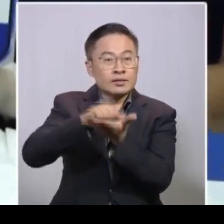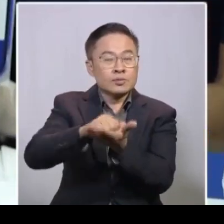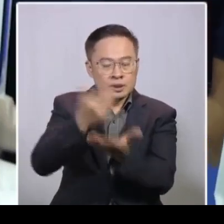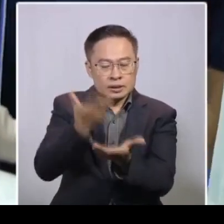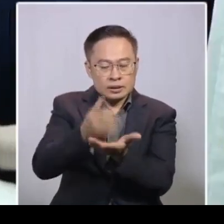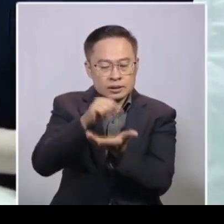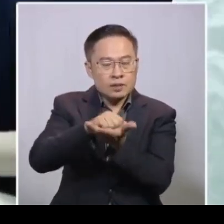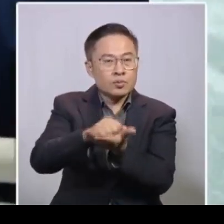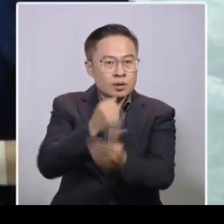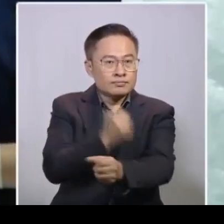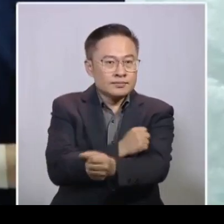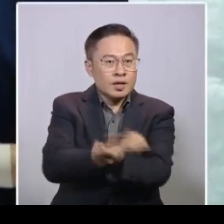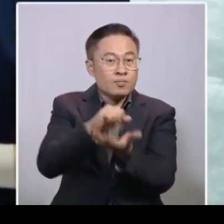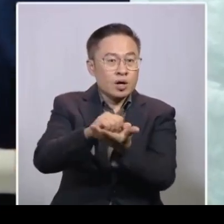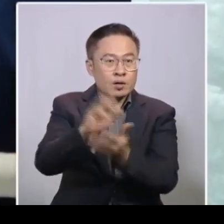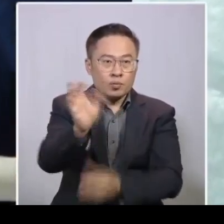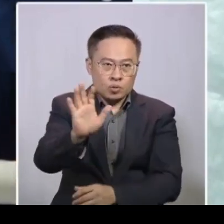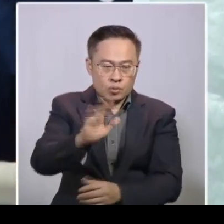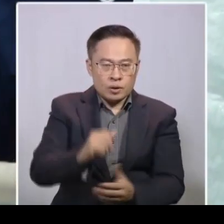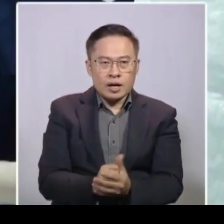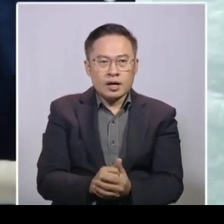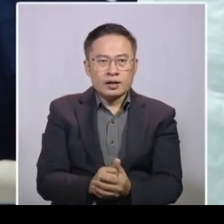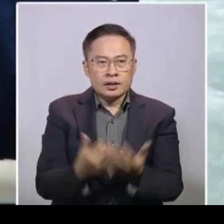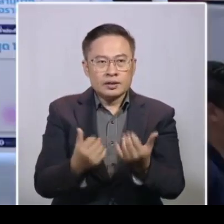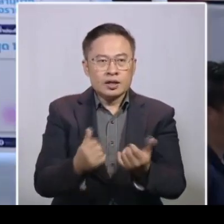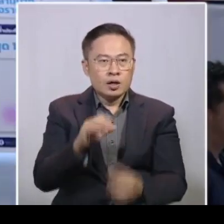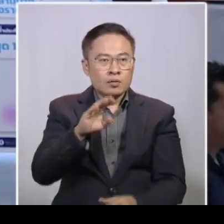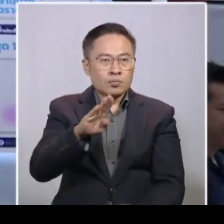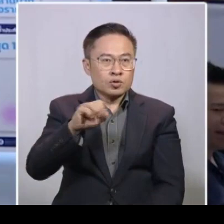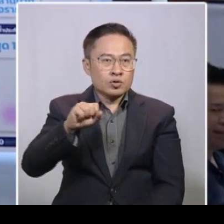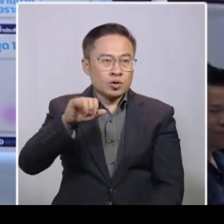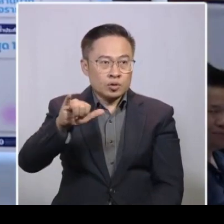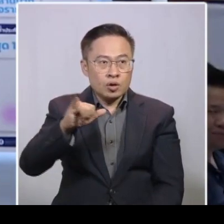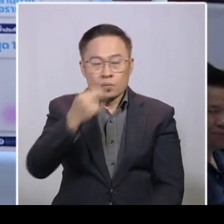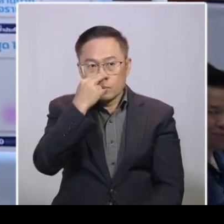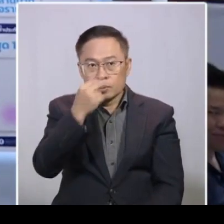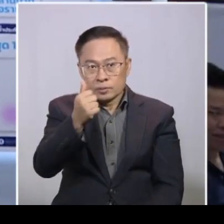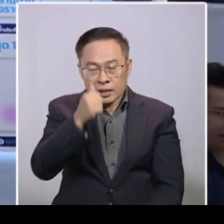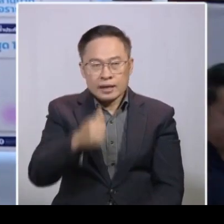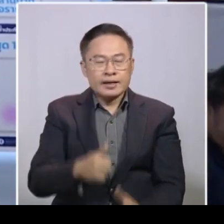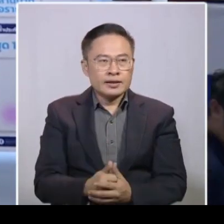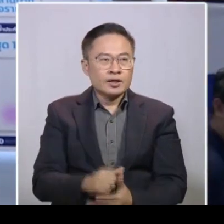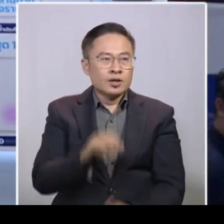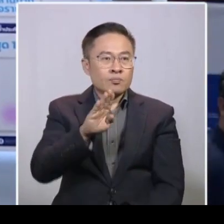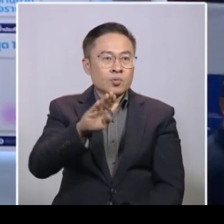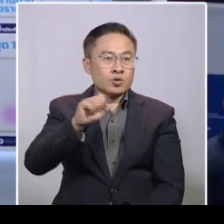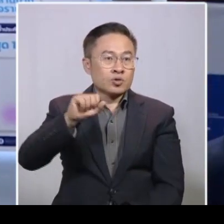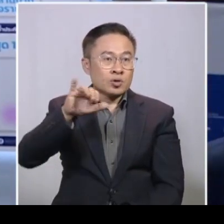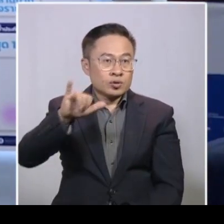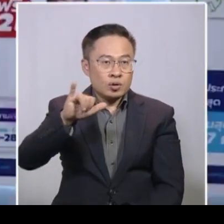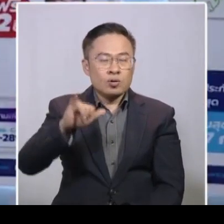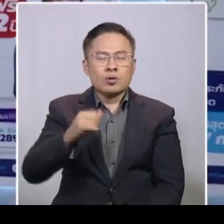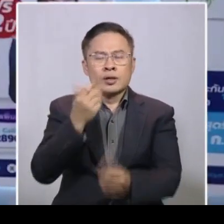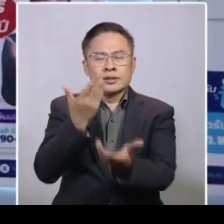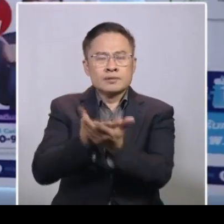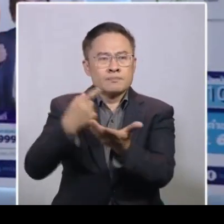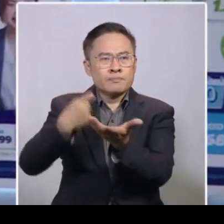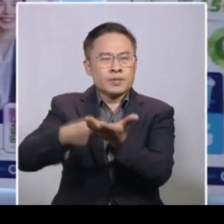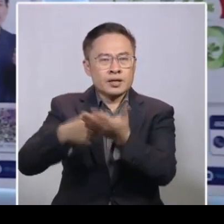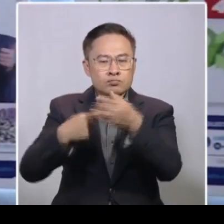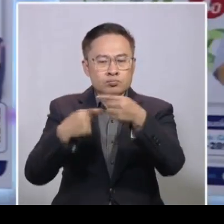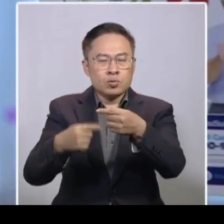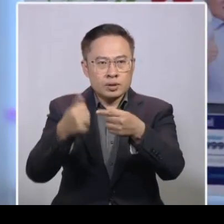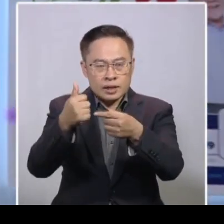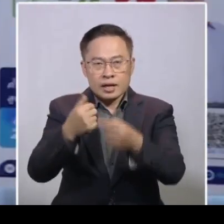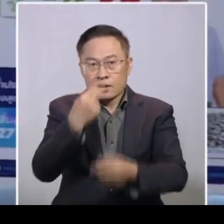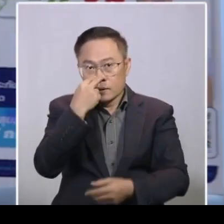SMEสายกรีนครับบสยตอบโจทย์เปิดวงเงินค้ำประกันบสยSmart Greenเพื่อธุรกิจสีเขียวร่วมกับ